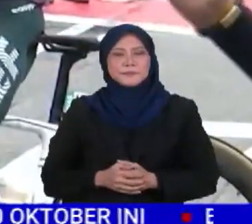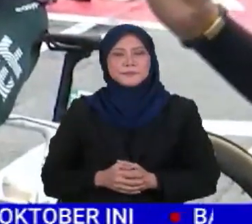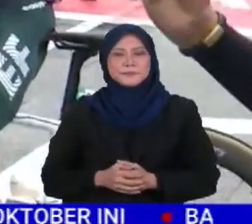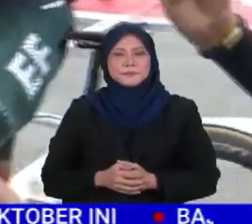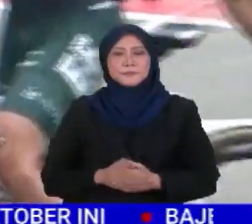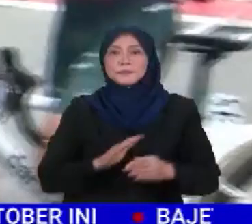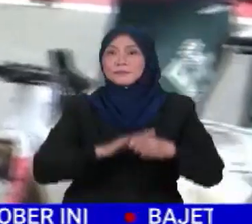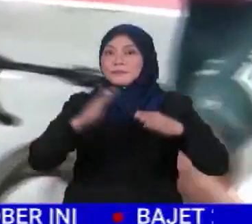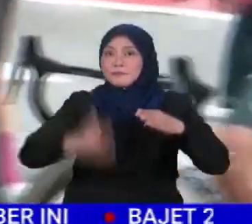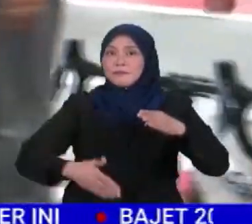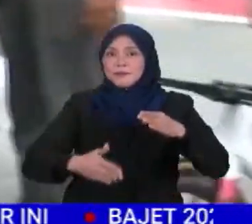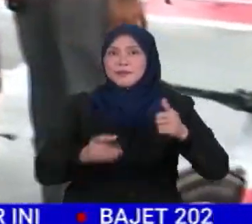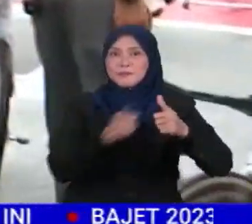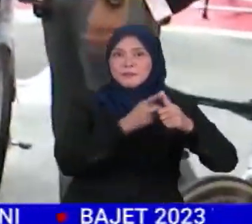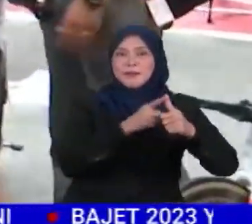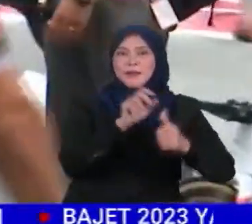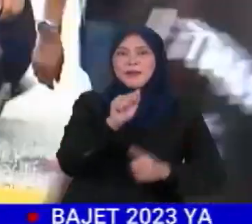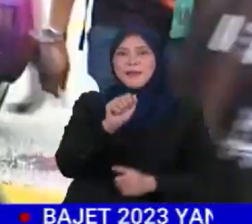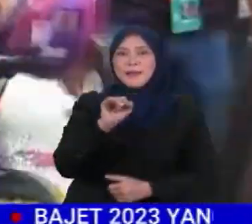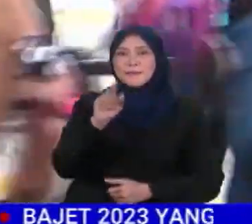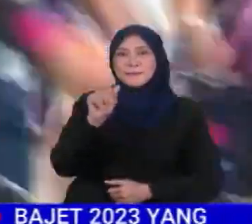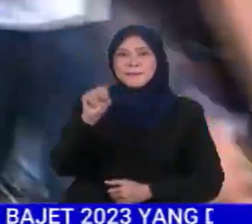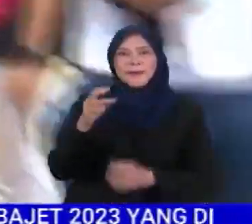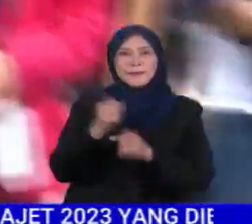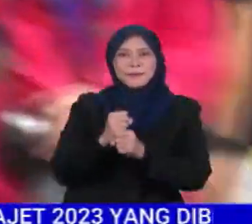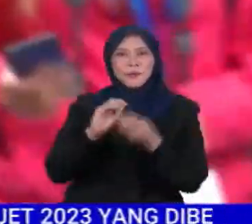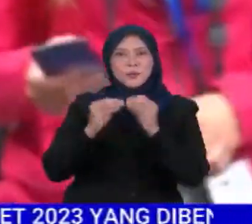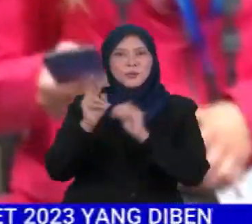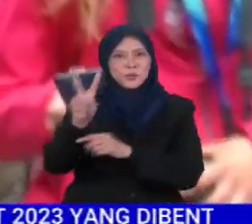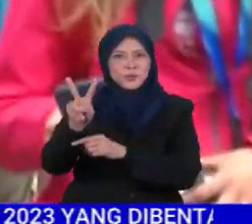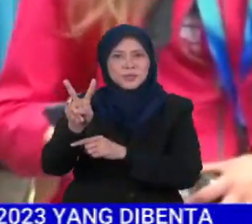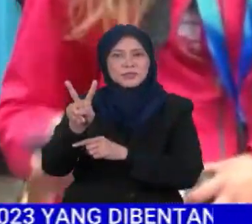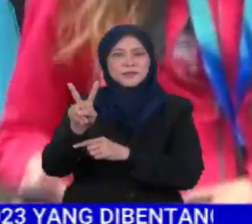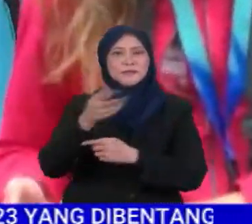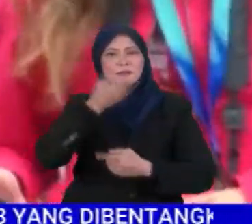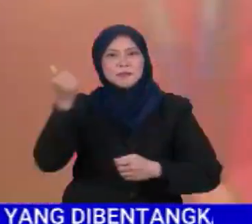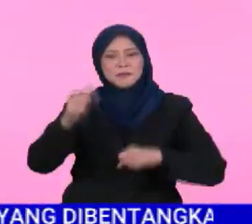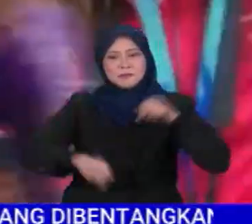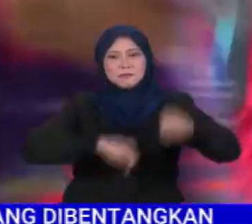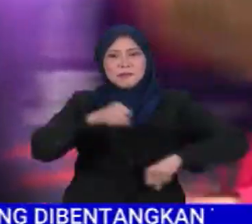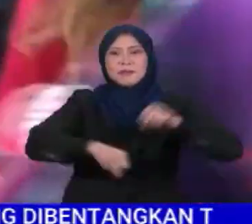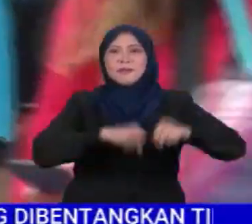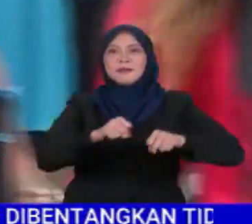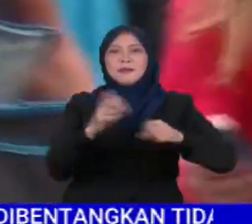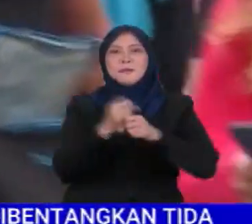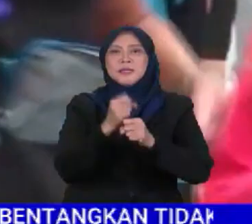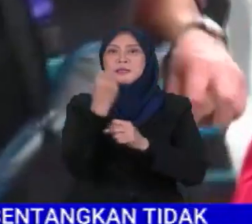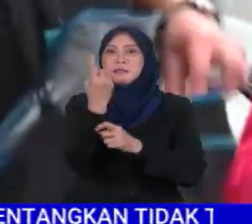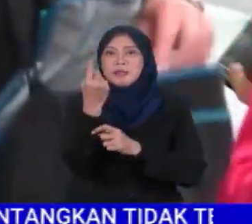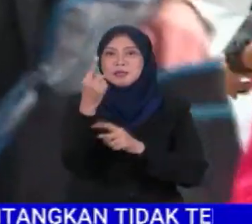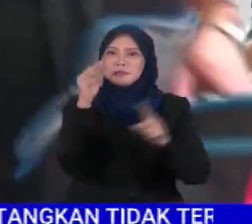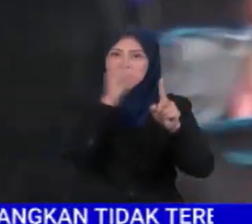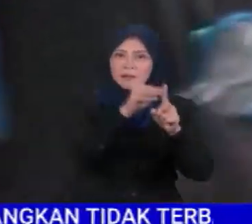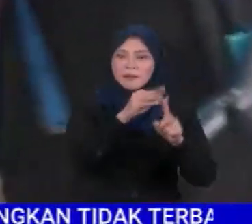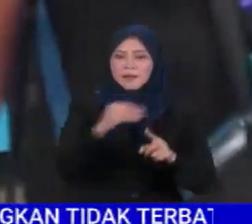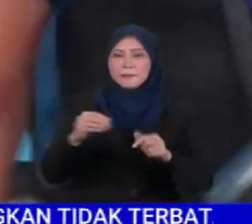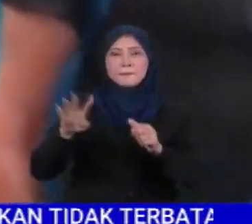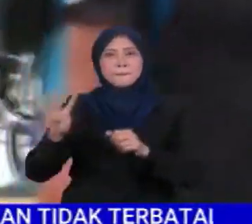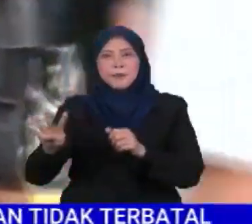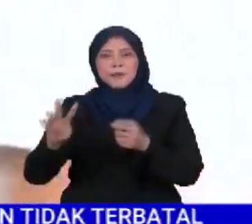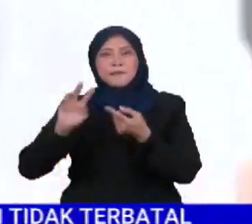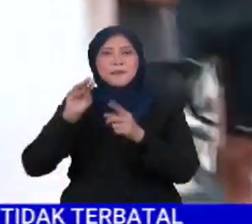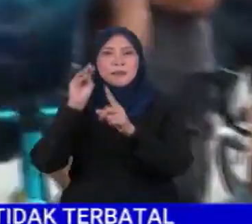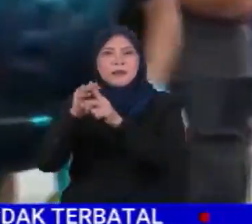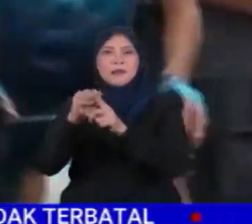Tamat perlumbaan peringkat pertama, Aiman menghuni kedudukan kedua kategori pendaki terbaik dengan 11 mata, 4 mata di belakang